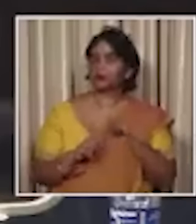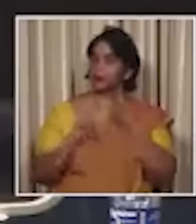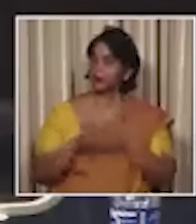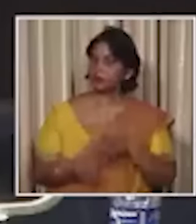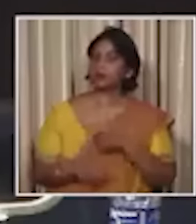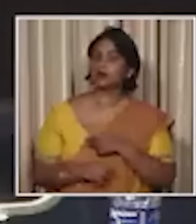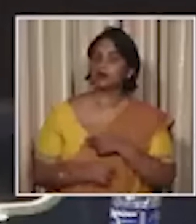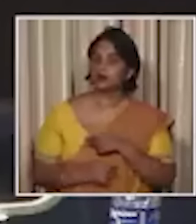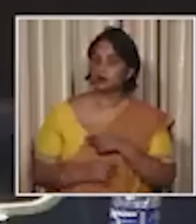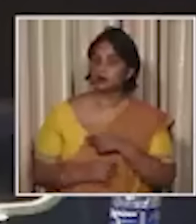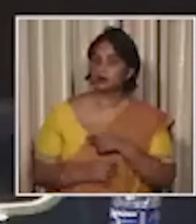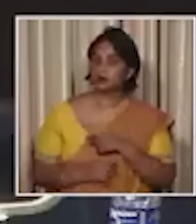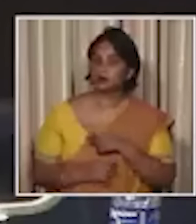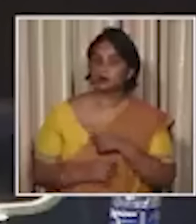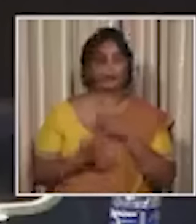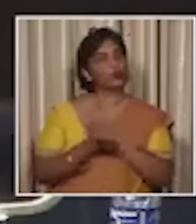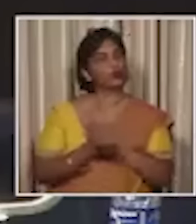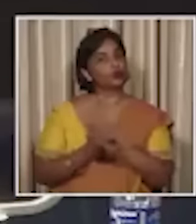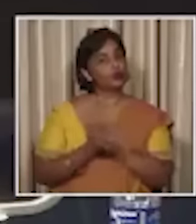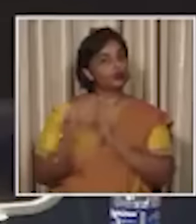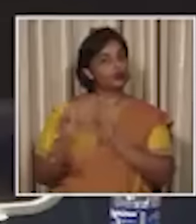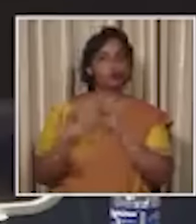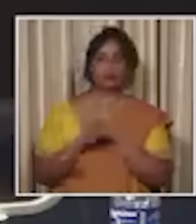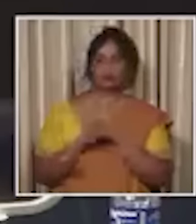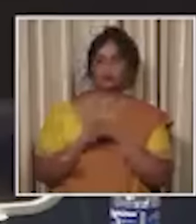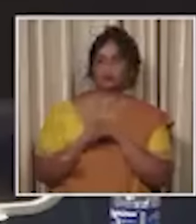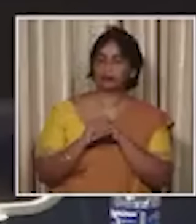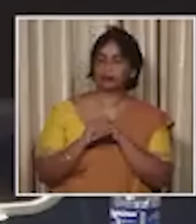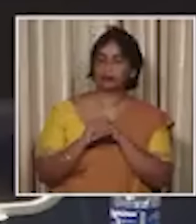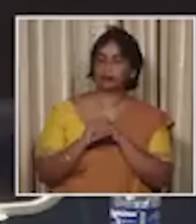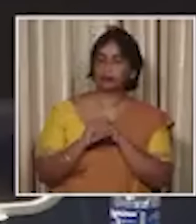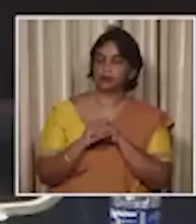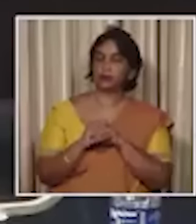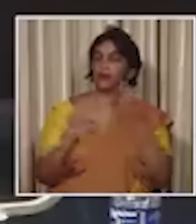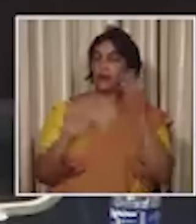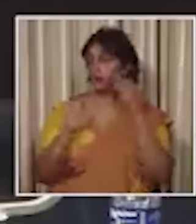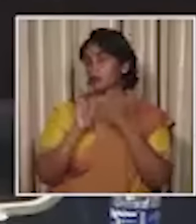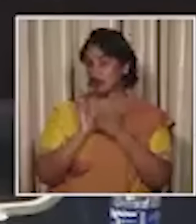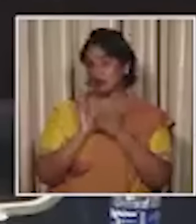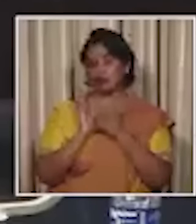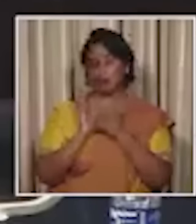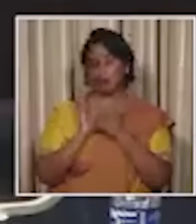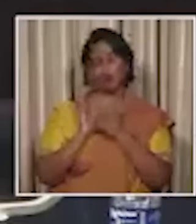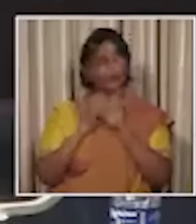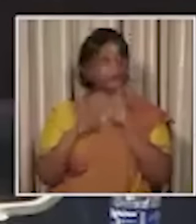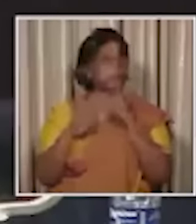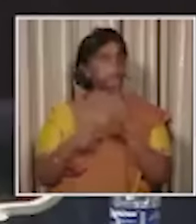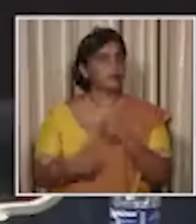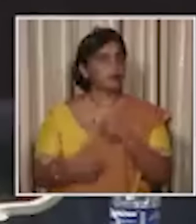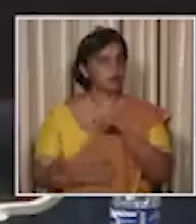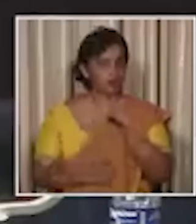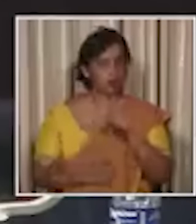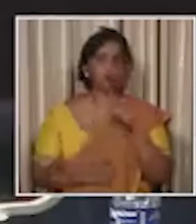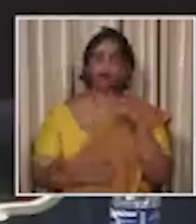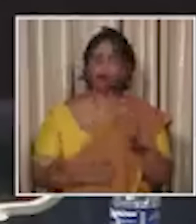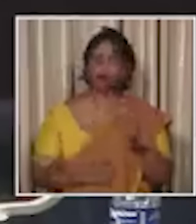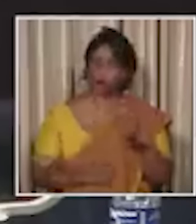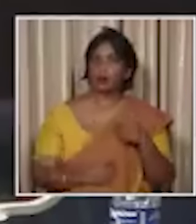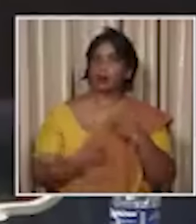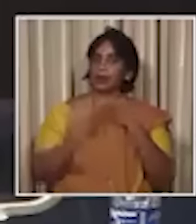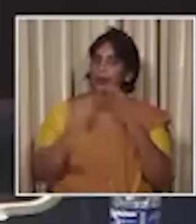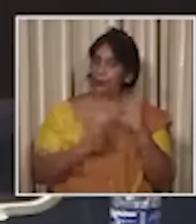அந்த நிகழ்விலே கலந்து கொண்டமை வரவேற்கத்தக்க விடயம். அவருடைய வருகையை நாங்கள் வரவேற்கின்றோம், அவருக்கு நன்றி தெரிவிக்கின்றோம். அதே